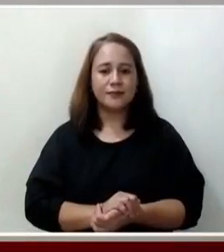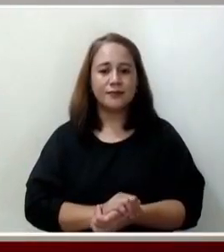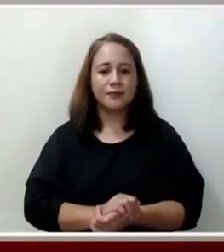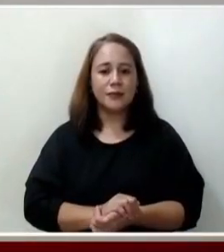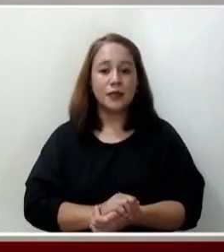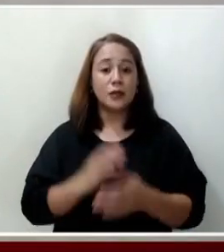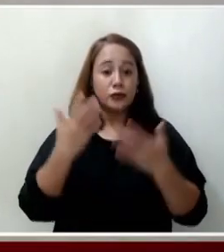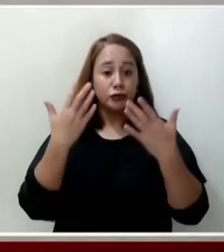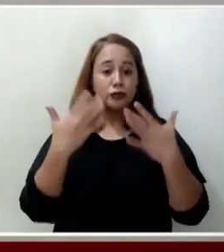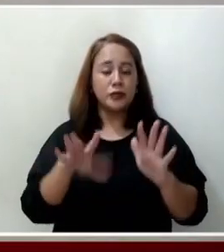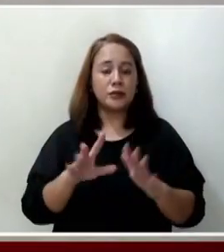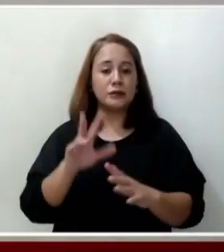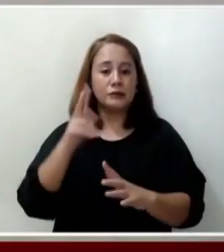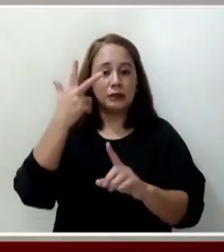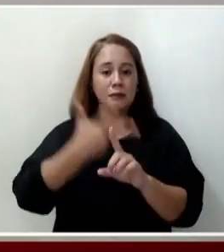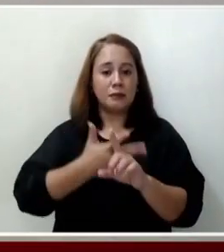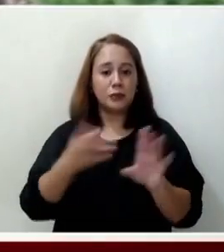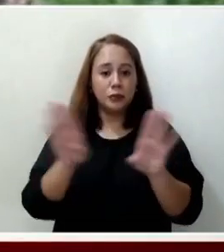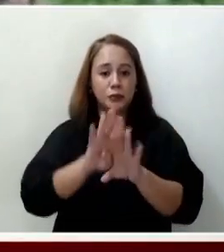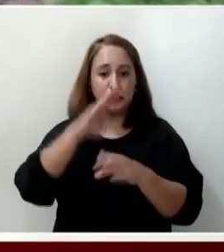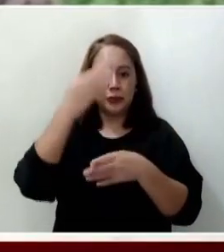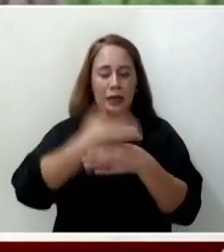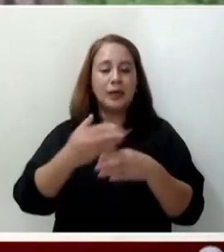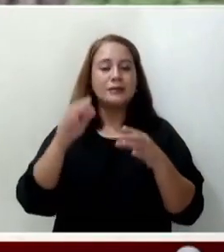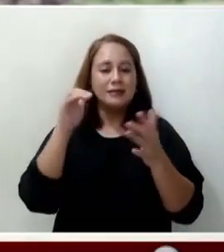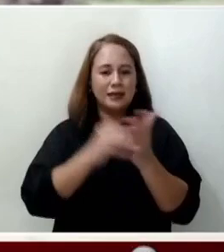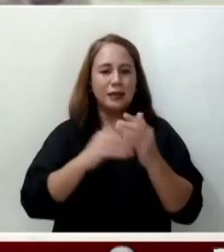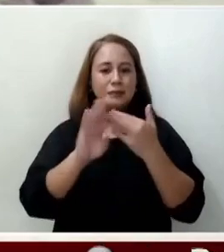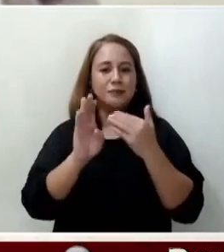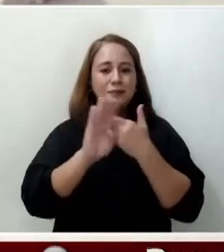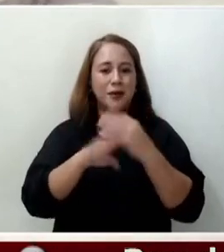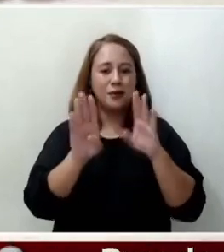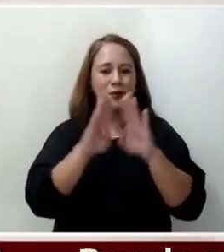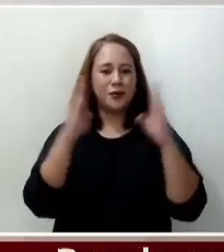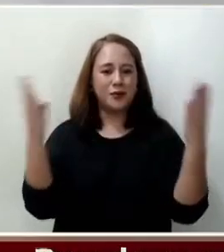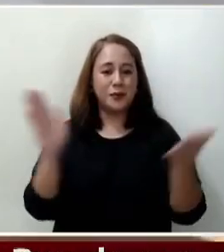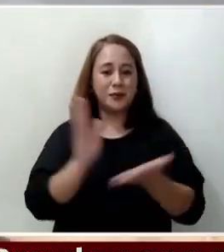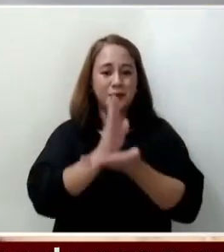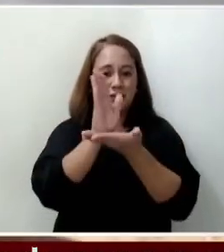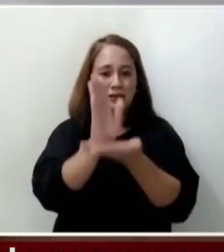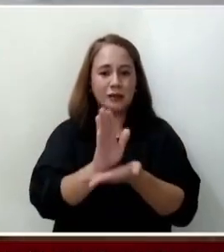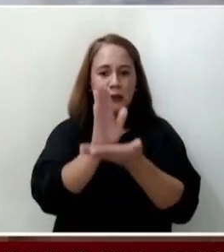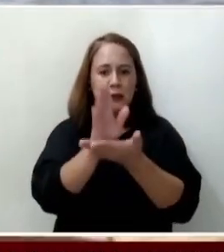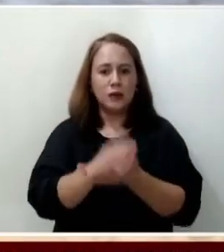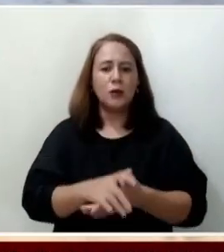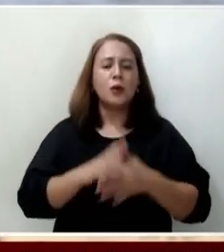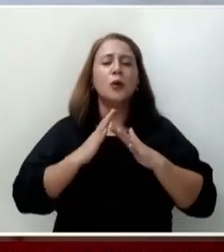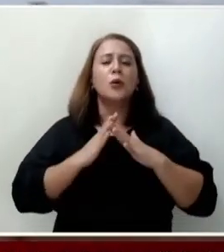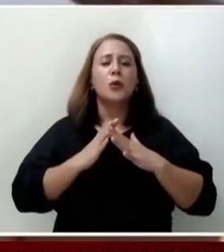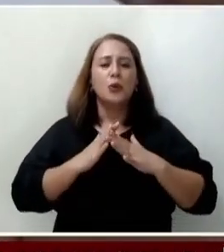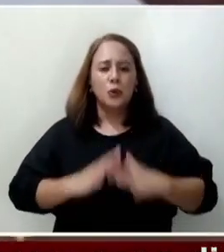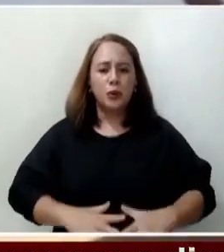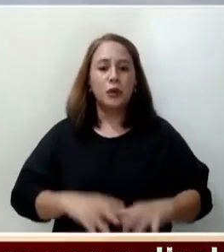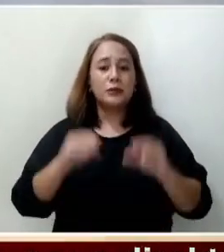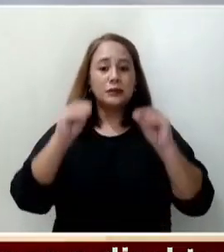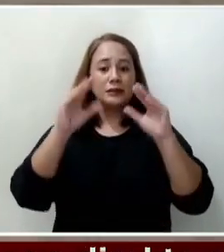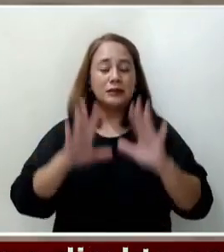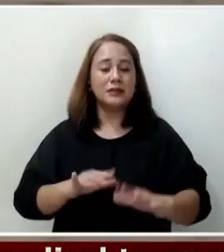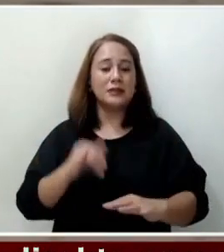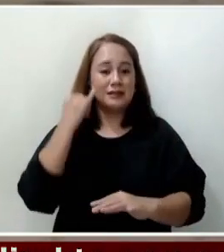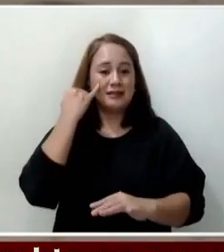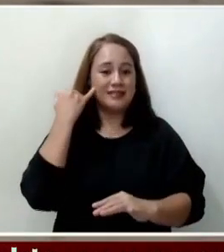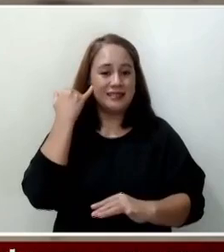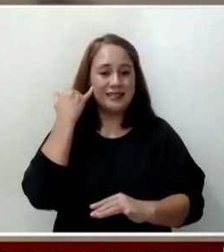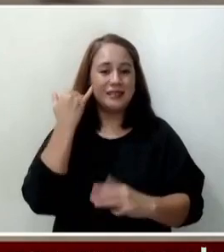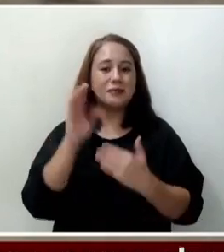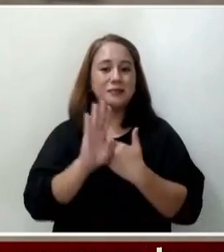Matapos ang tatlong buwan na lockdown, muling nagbukas sa turista ang Boracay Island. Laking ginhawa para sa gurong si Janine ang makarating